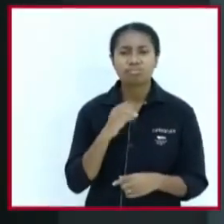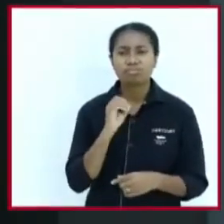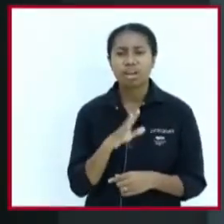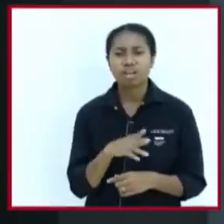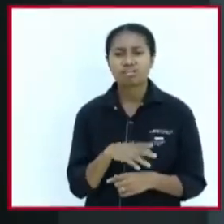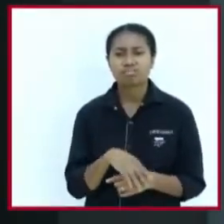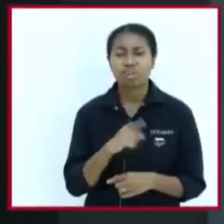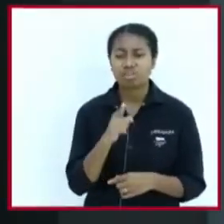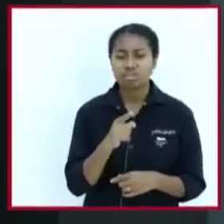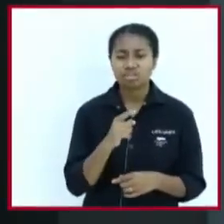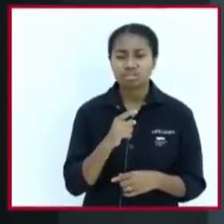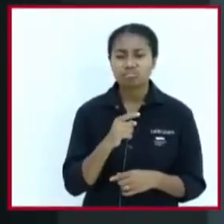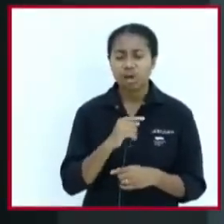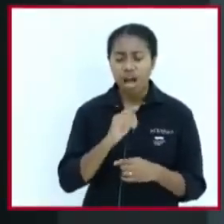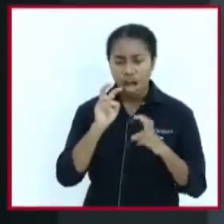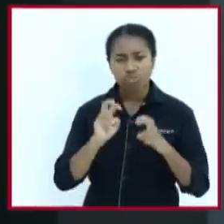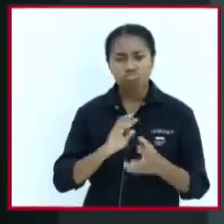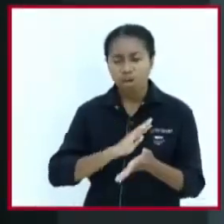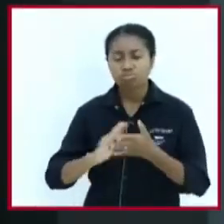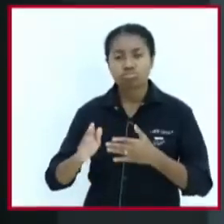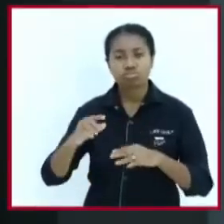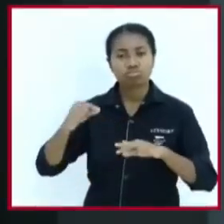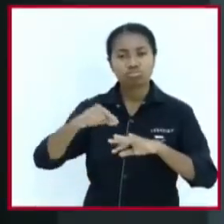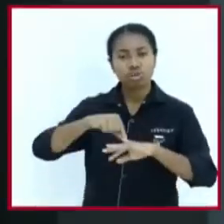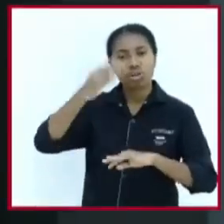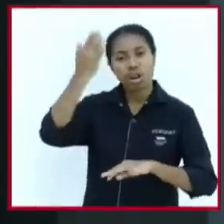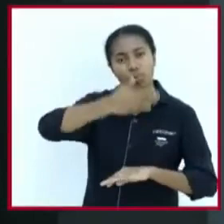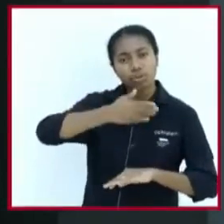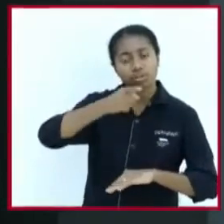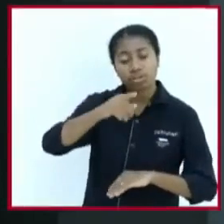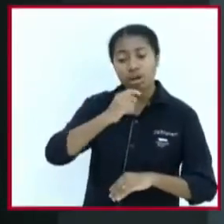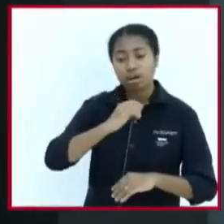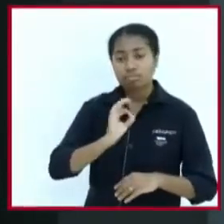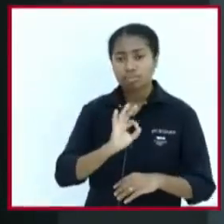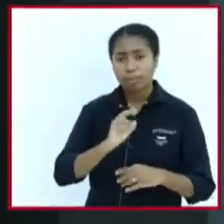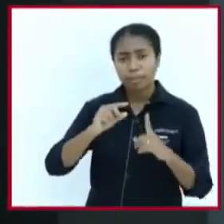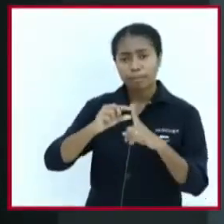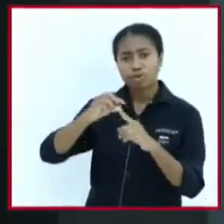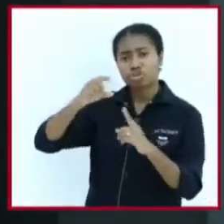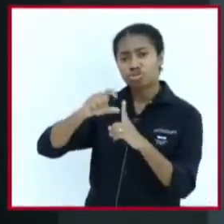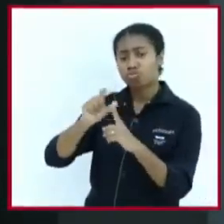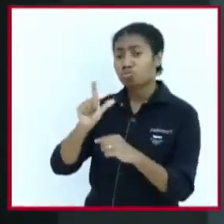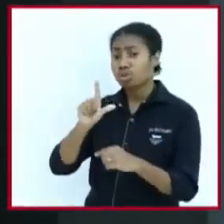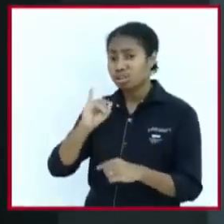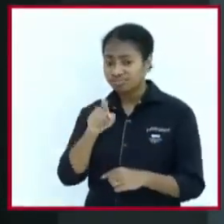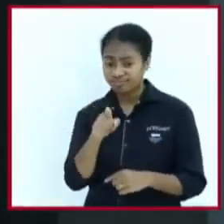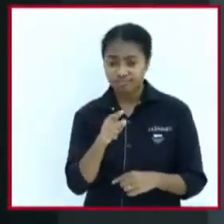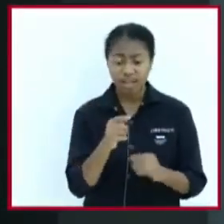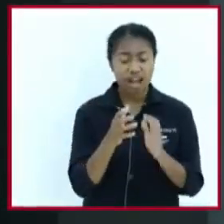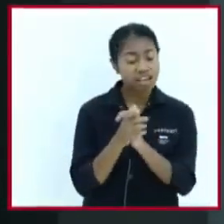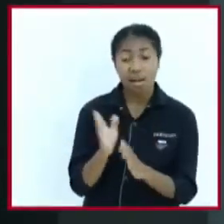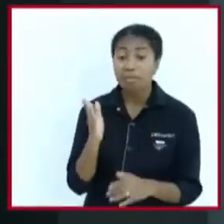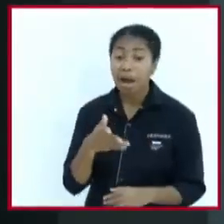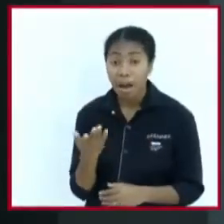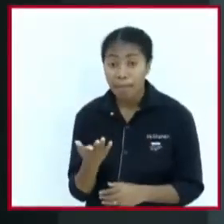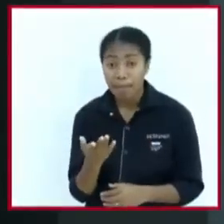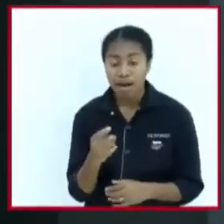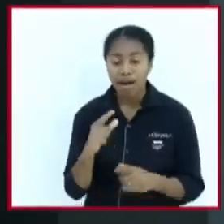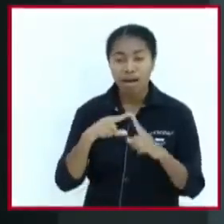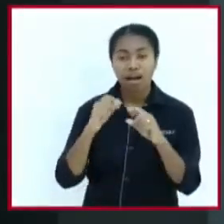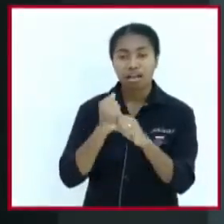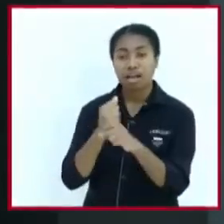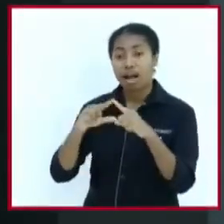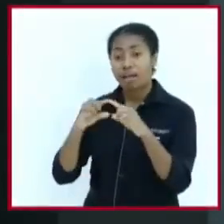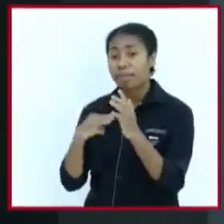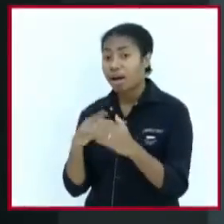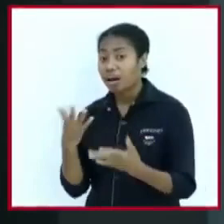Mustika ia tidak peduli agama apa tidak bersyukur Abah tidak peduli warna kulit tidak peduli